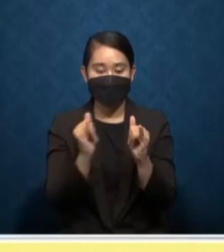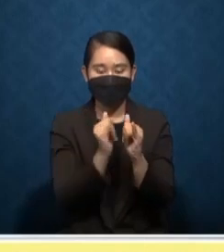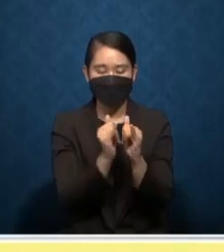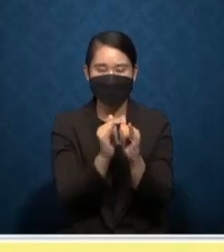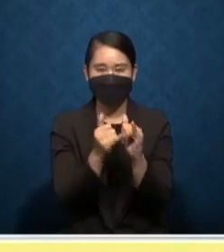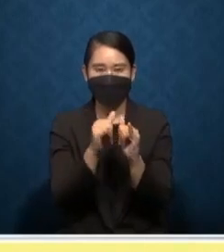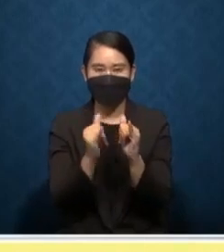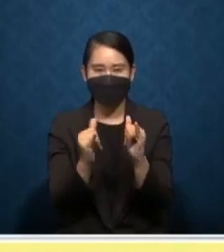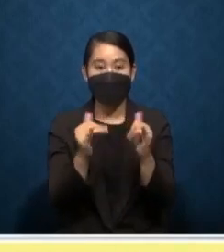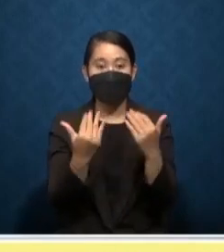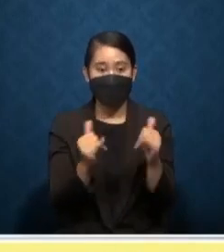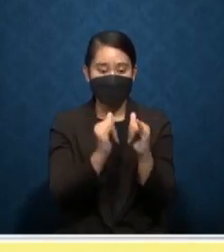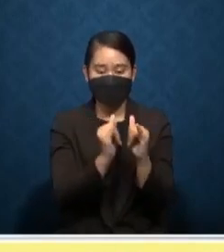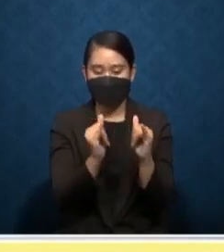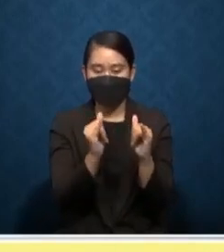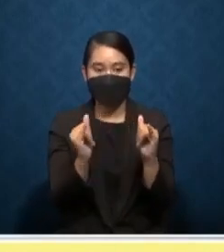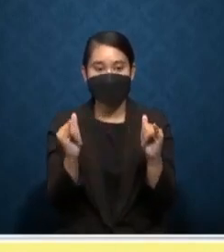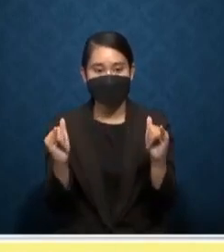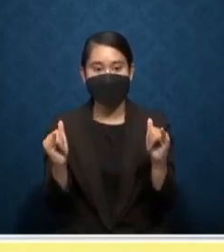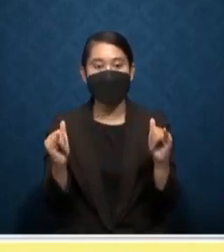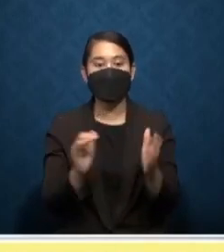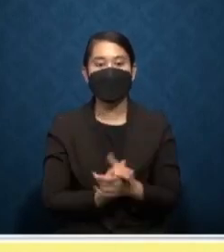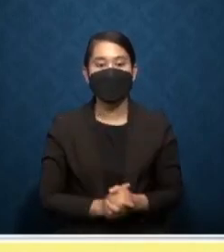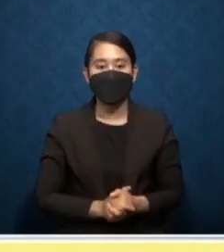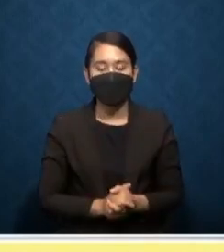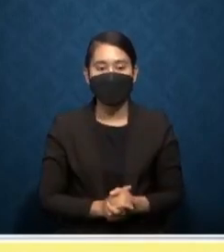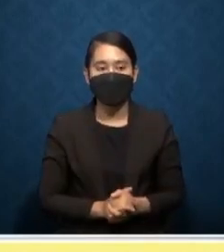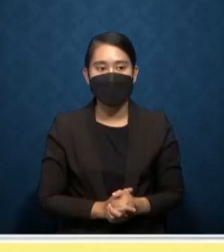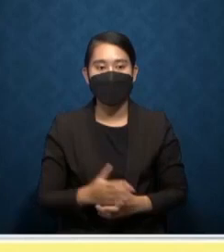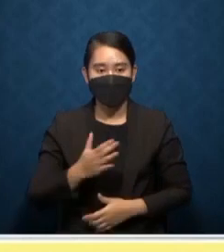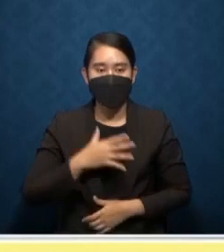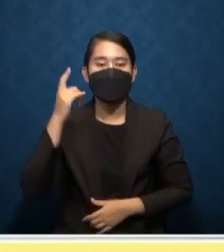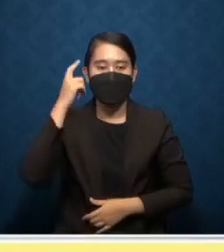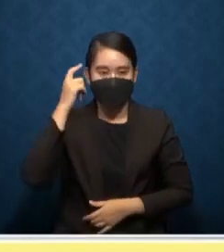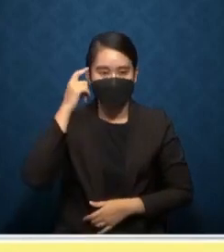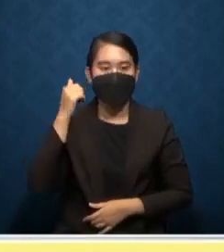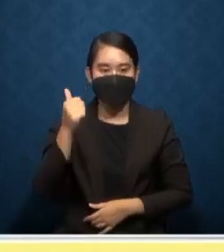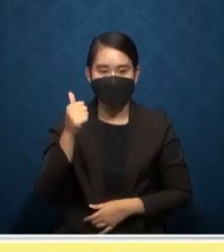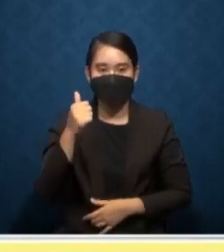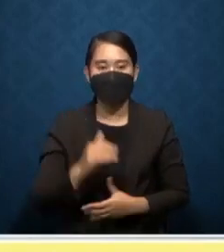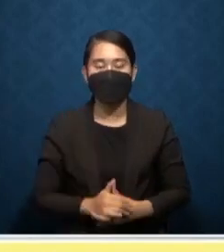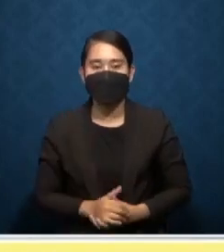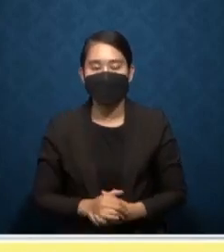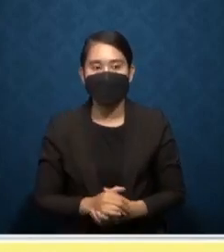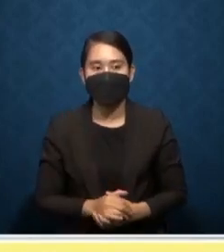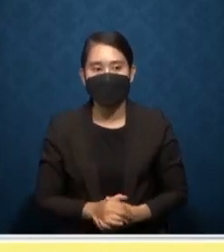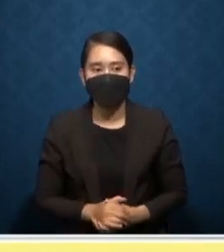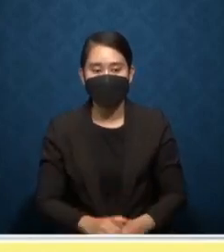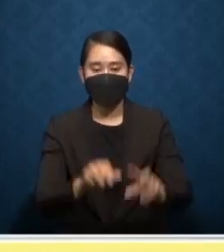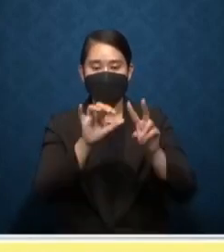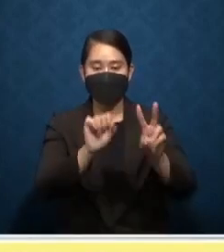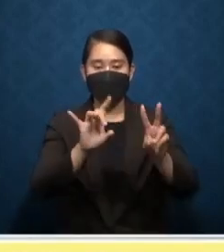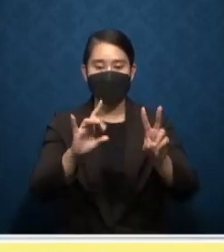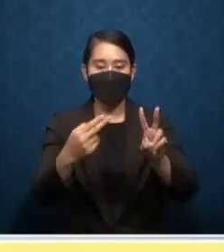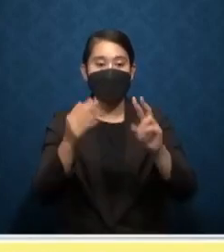บาี้เรากทำได้ 1.2 ตารางเมตรผมรู้วได้แล้2,80,000